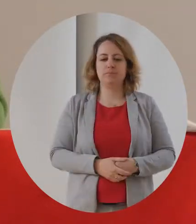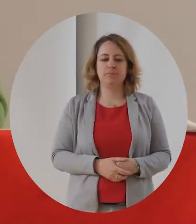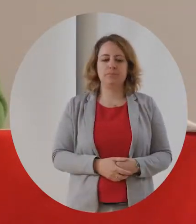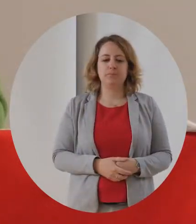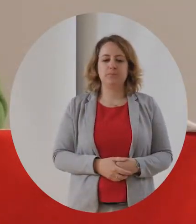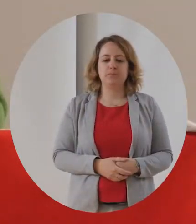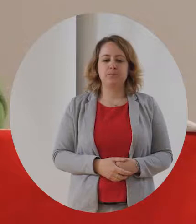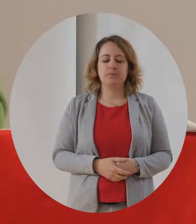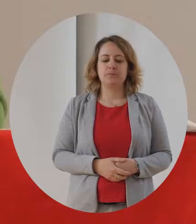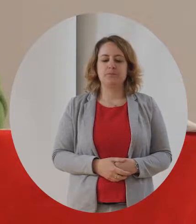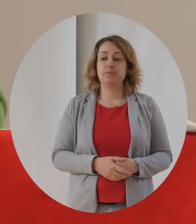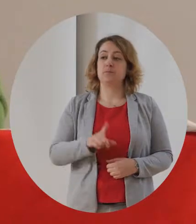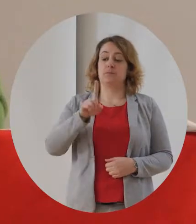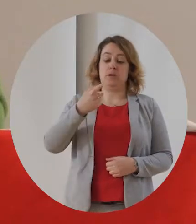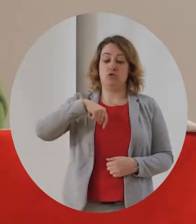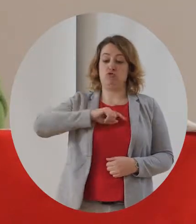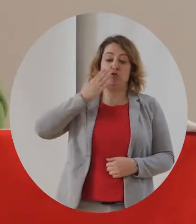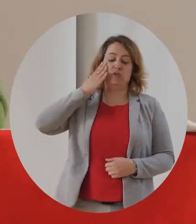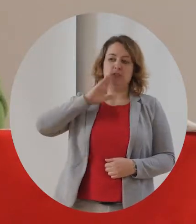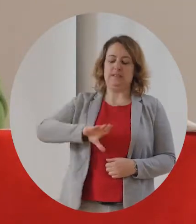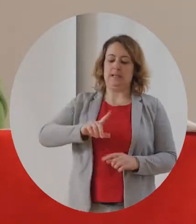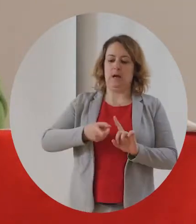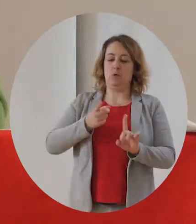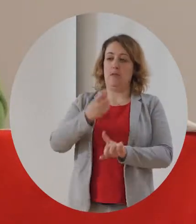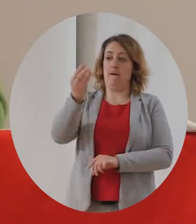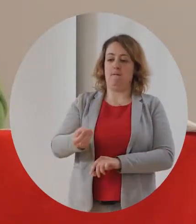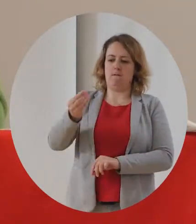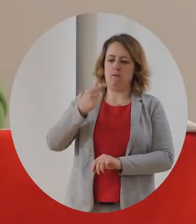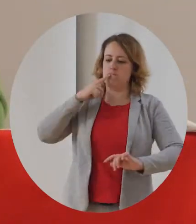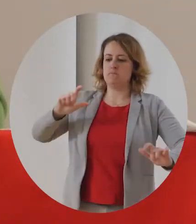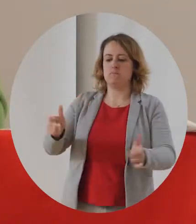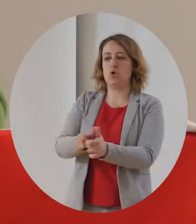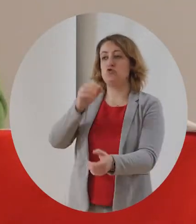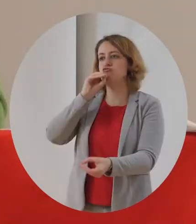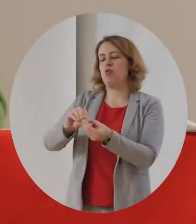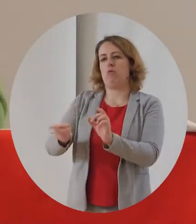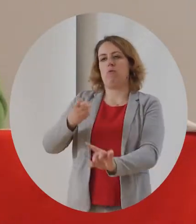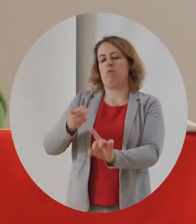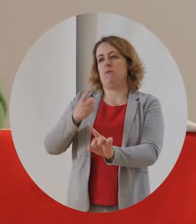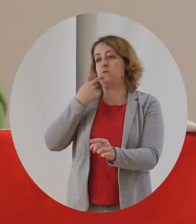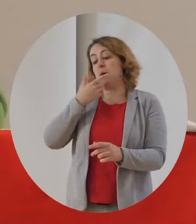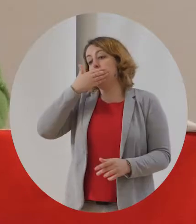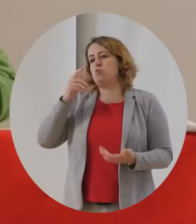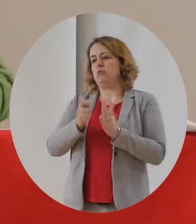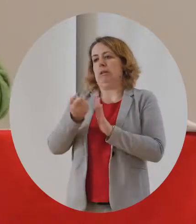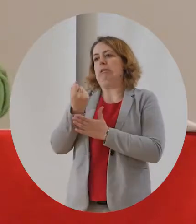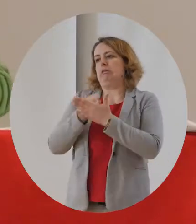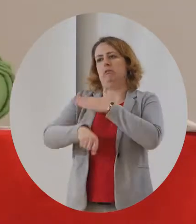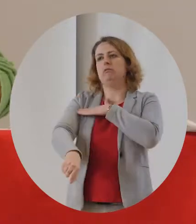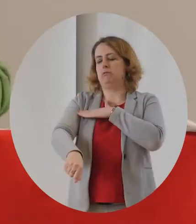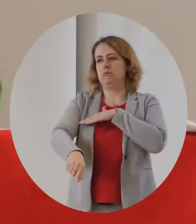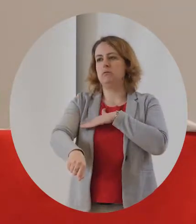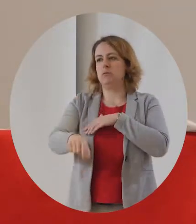point il est important de le déceler tôt dans la vie de l'enfant, c'est-à-dire dès la naissance, quand les troubles